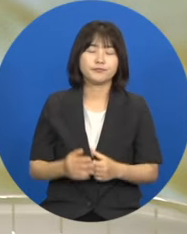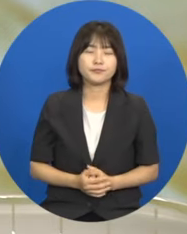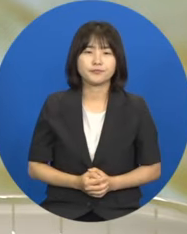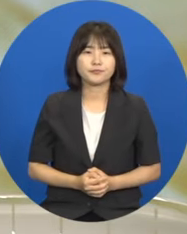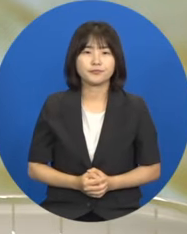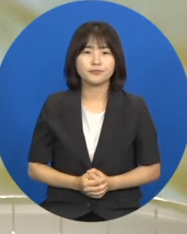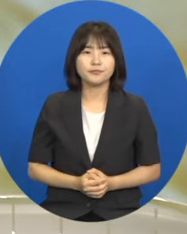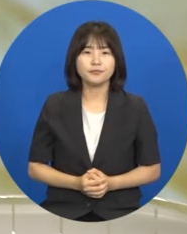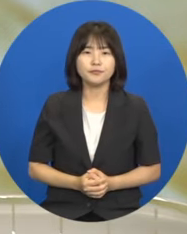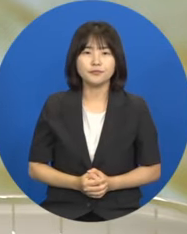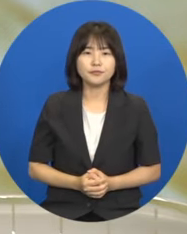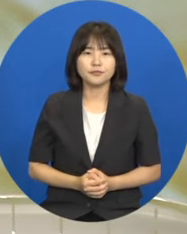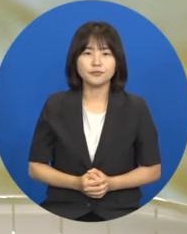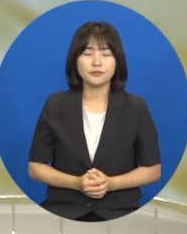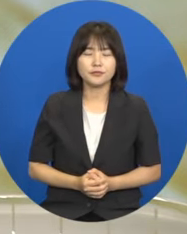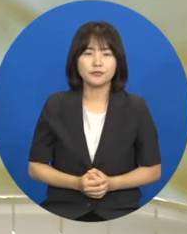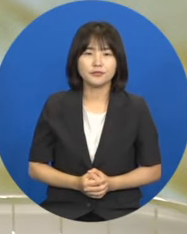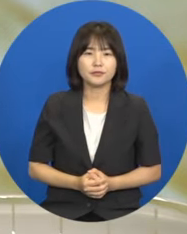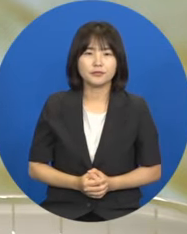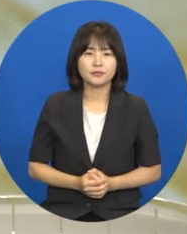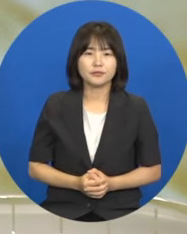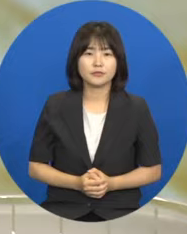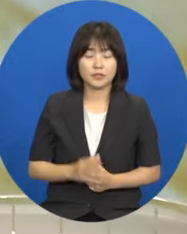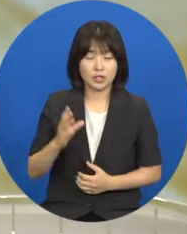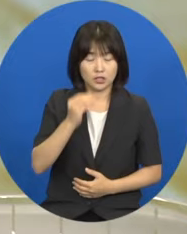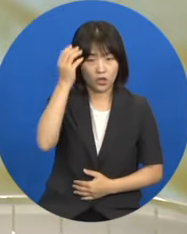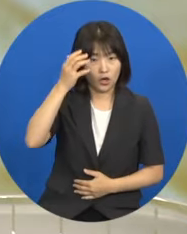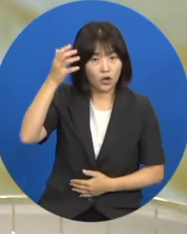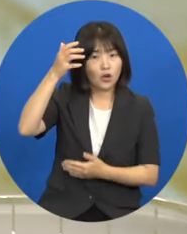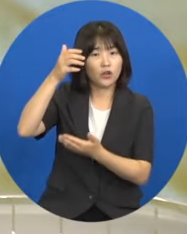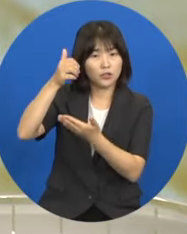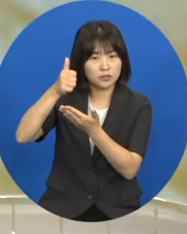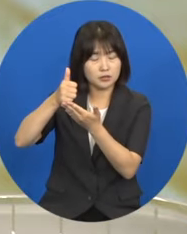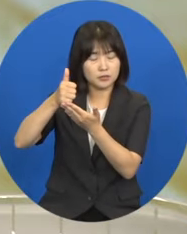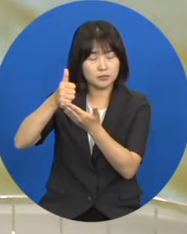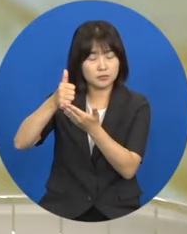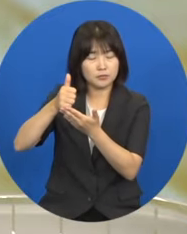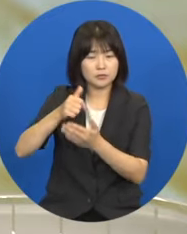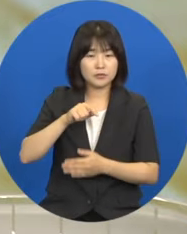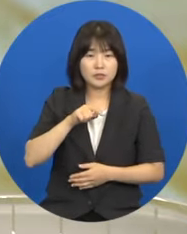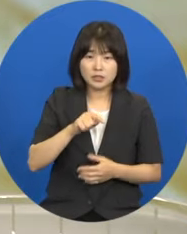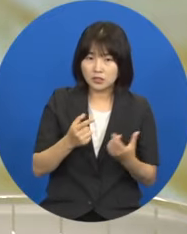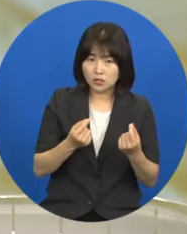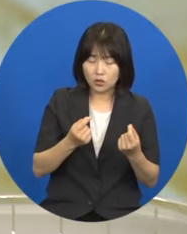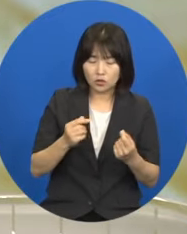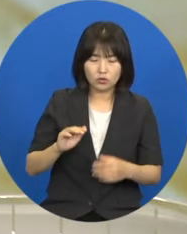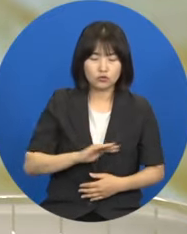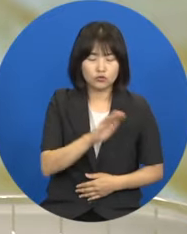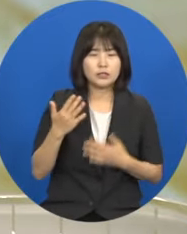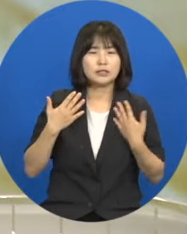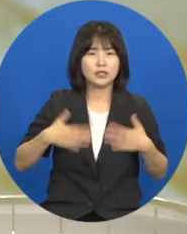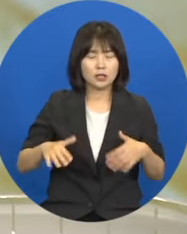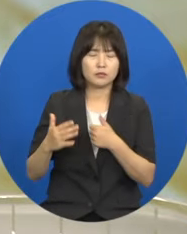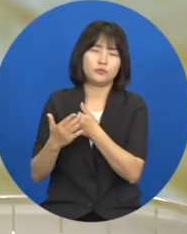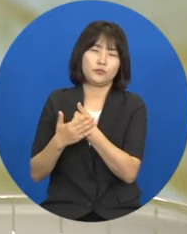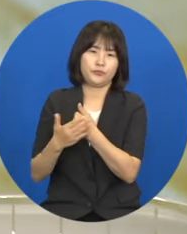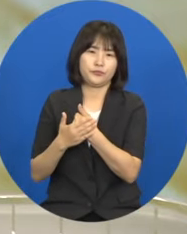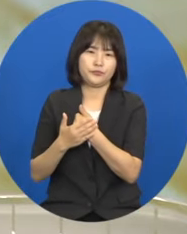없습니다. 그런데 성령께서 이와 같은 우리의 약함을